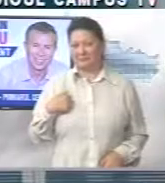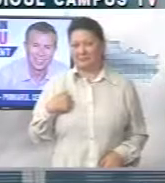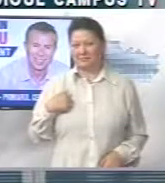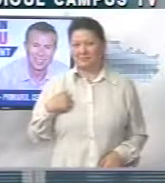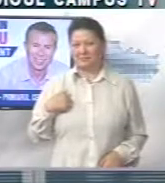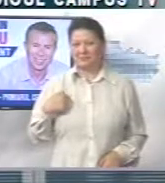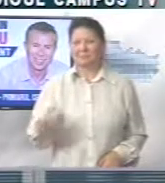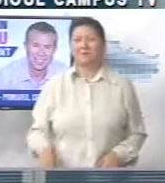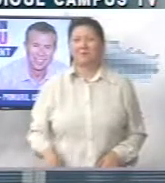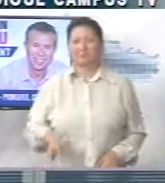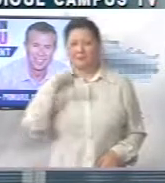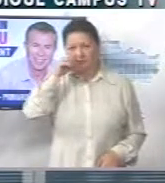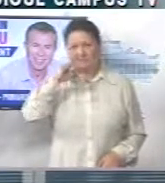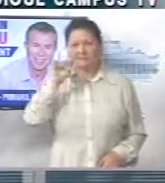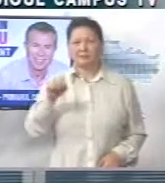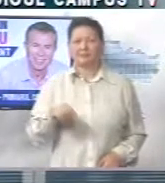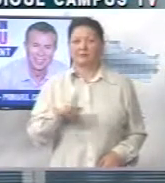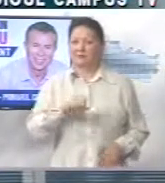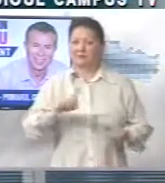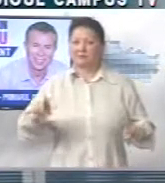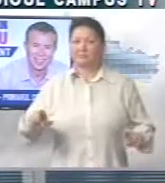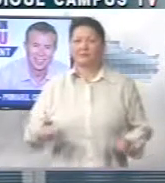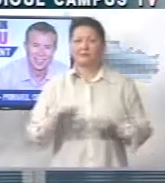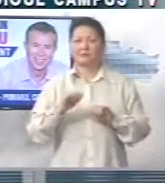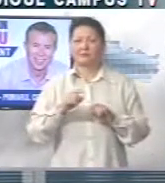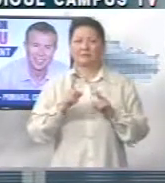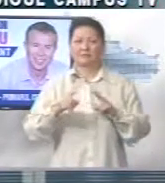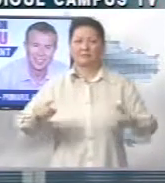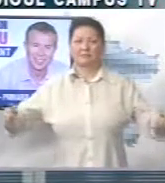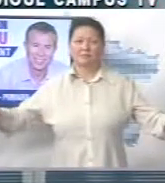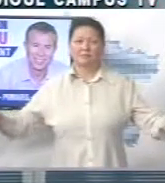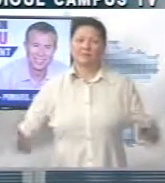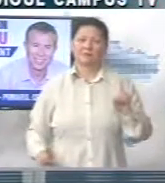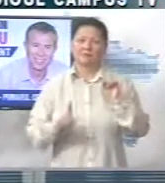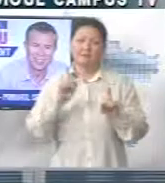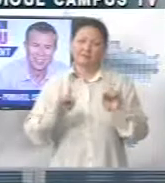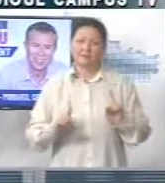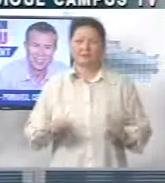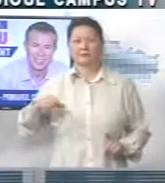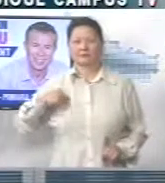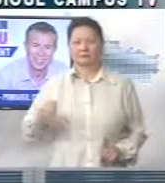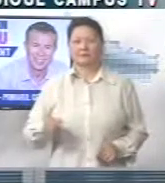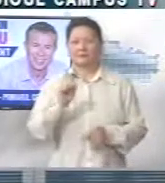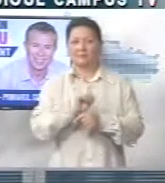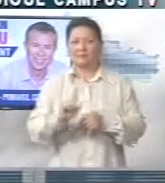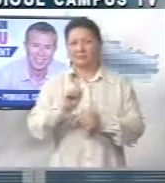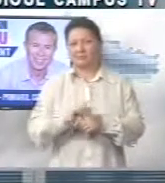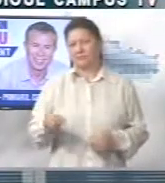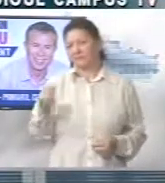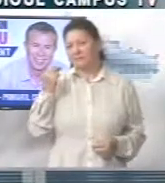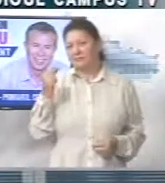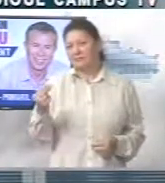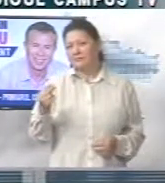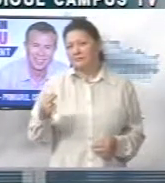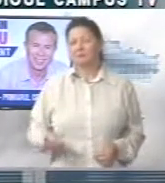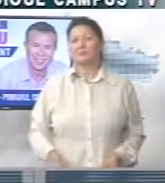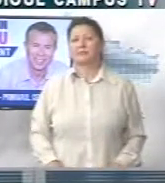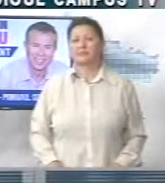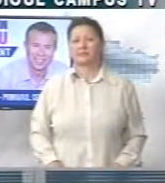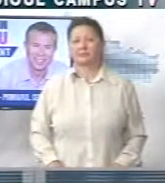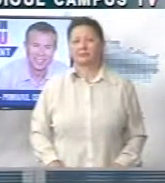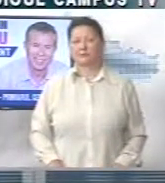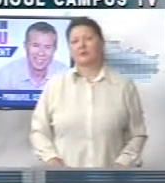face diferența. Dacă sunt lucruri plauzibile din felul meu și din profilul meu de om, că îl pot